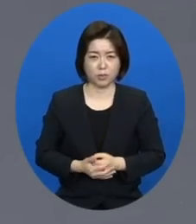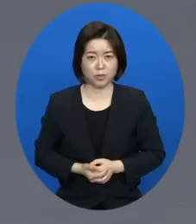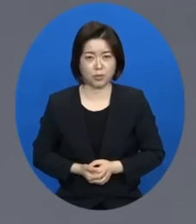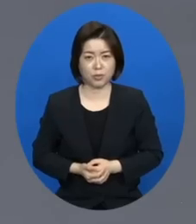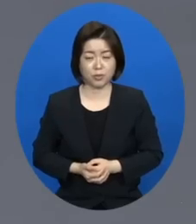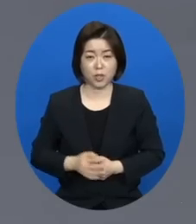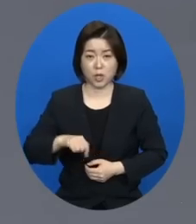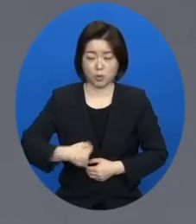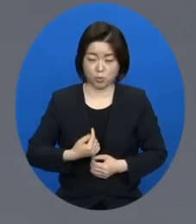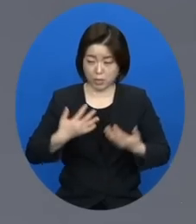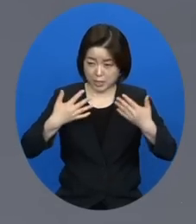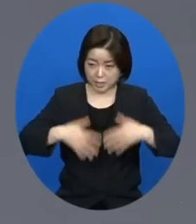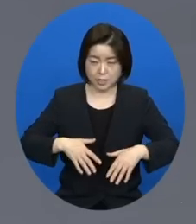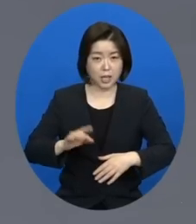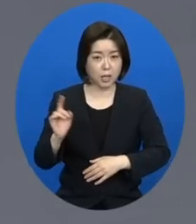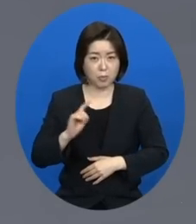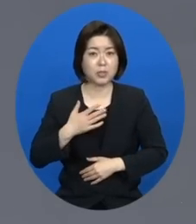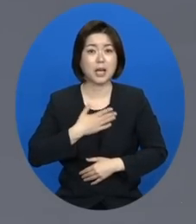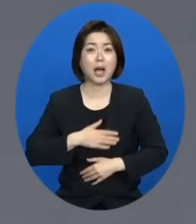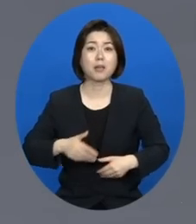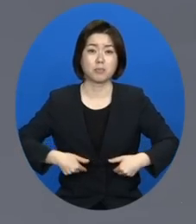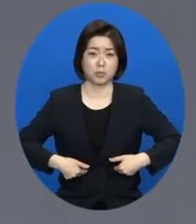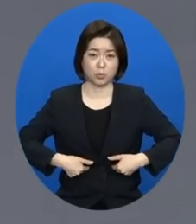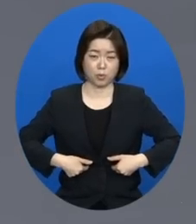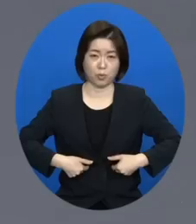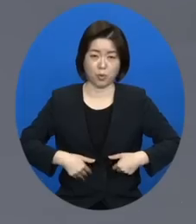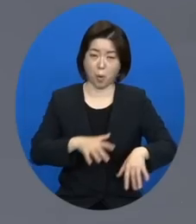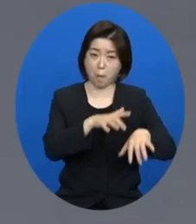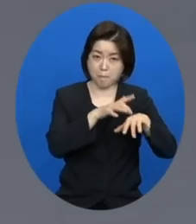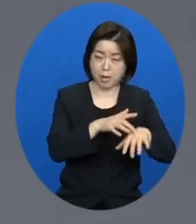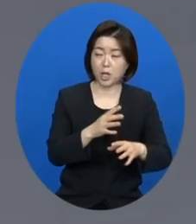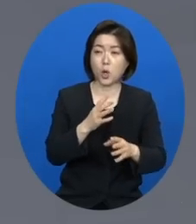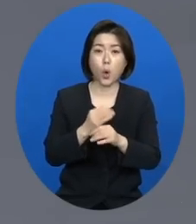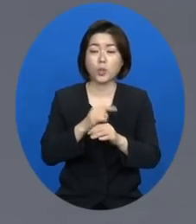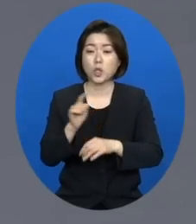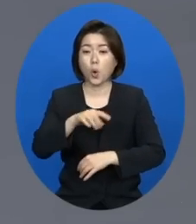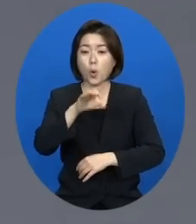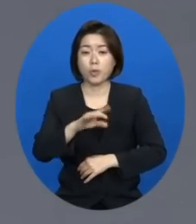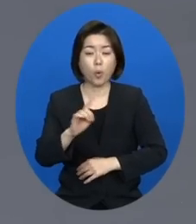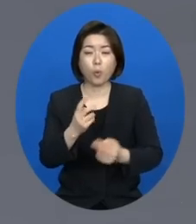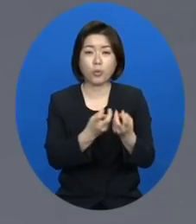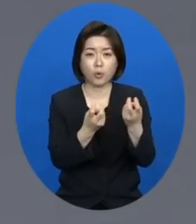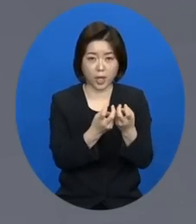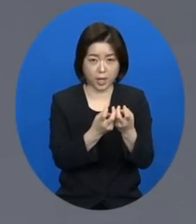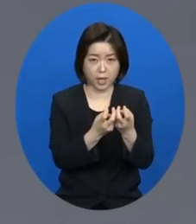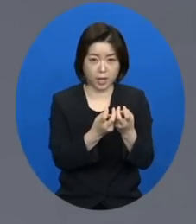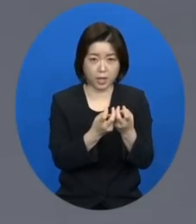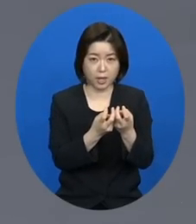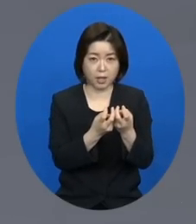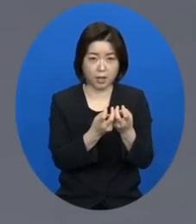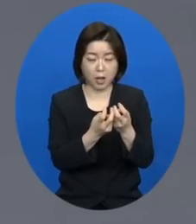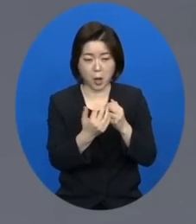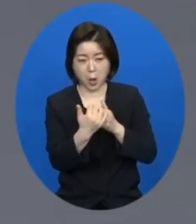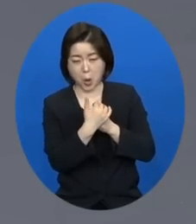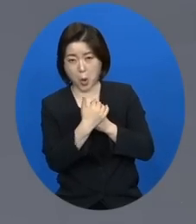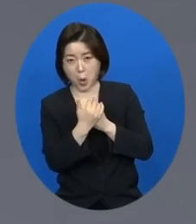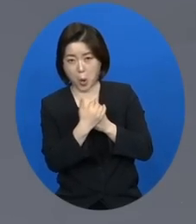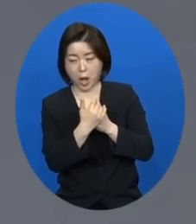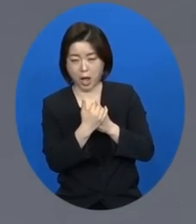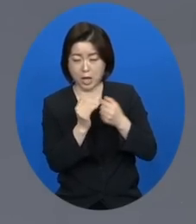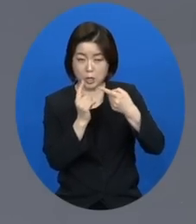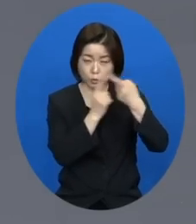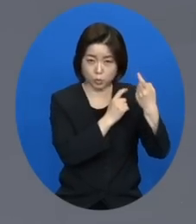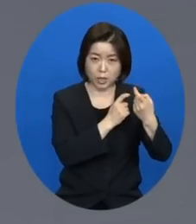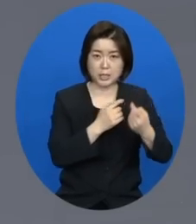그리고 자신의 연약함이 무엇인지 알아야 되고, 마귀가 언제 어디서 어떻게 유혹하는지를 여러분 아셔야